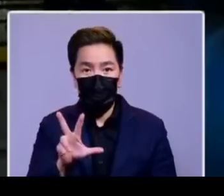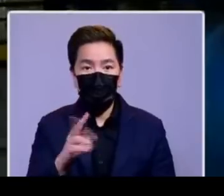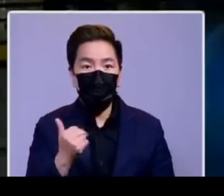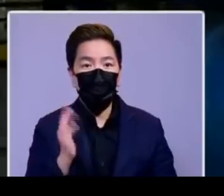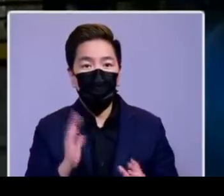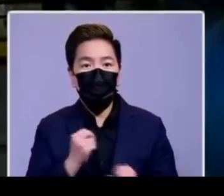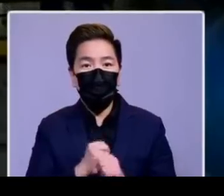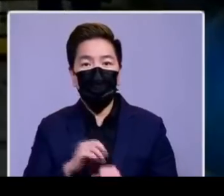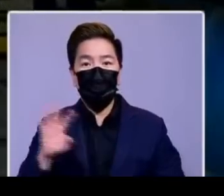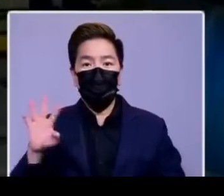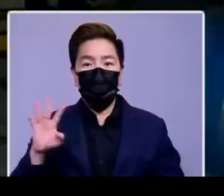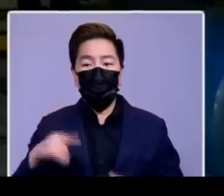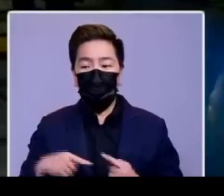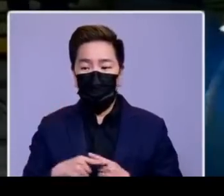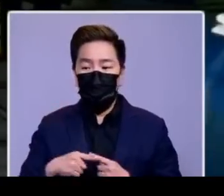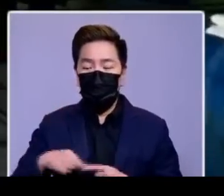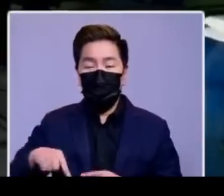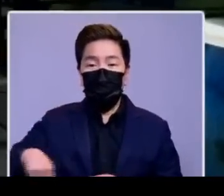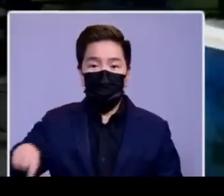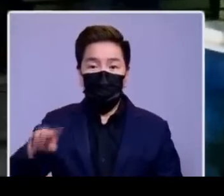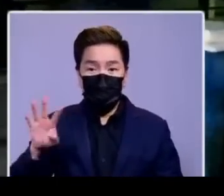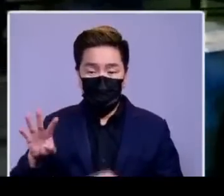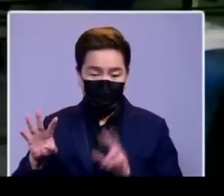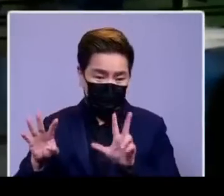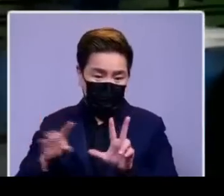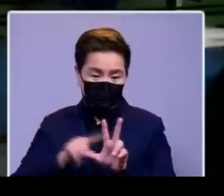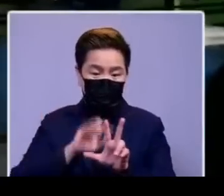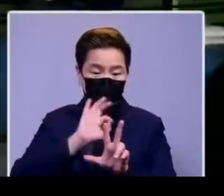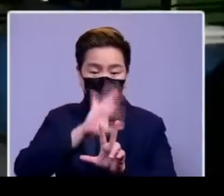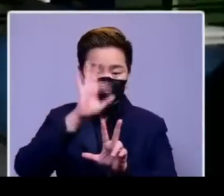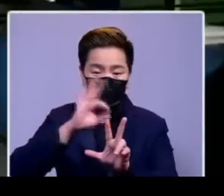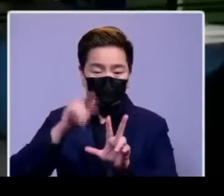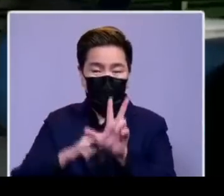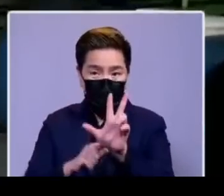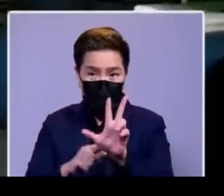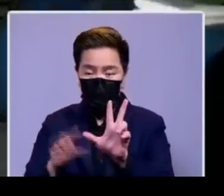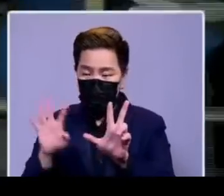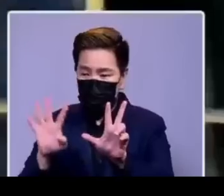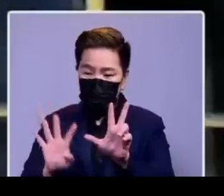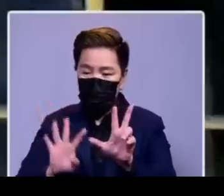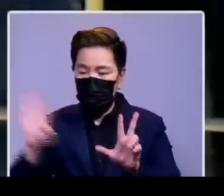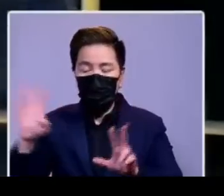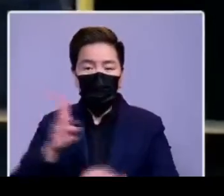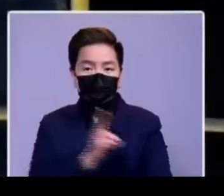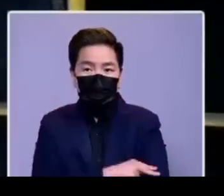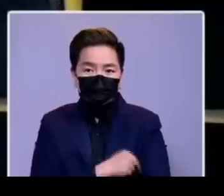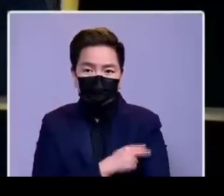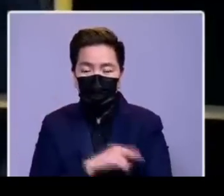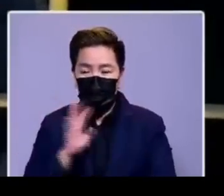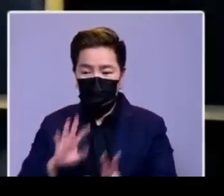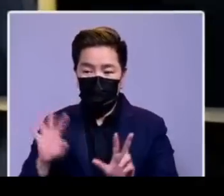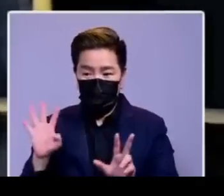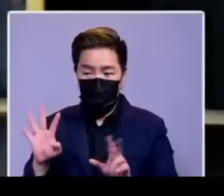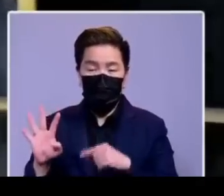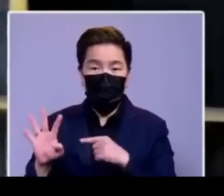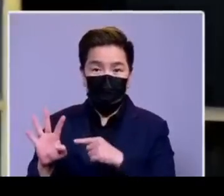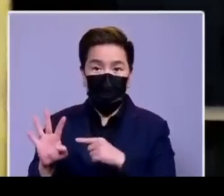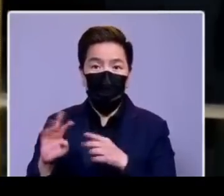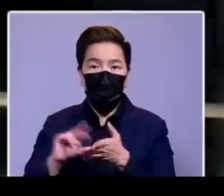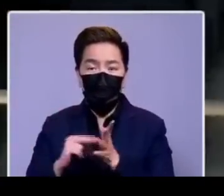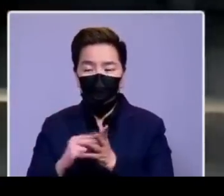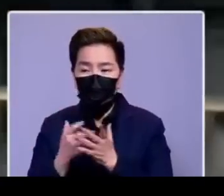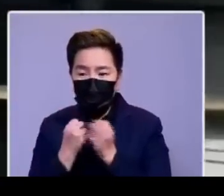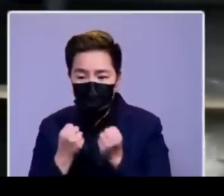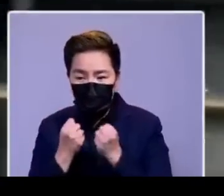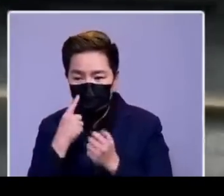ส่วนคนงานอีก4คนที่ได้รับบาดเจ็บที่เราบอกไปว่าตอนนี้ถูกนำตัวส่งโรงพยาบาลก็มีการคาดการณ์ว่าทั้ง4ท่านน่าจะพ